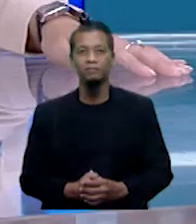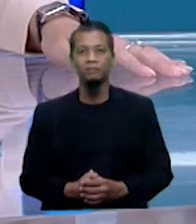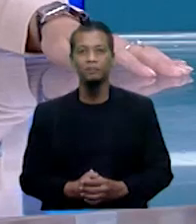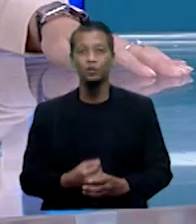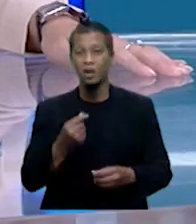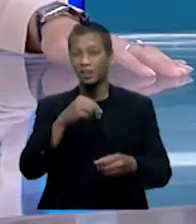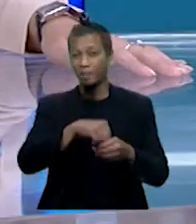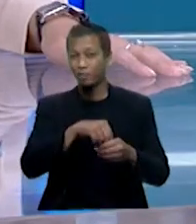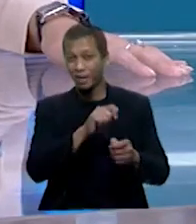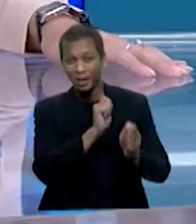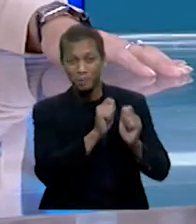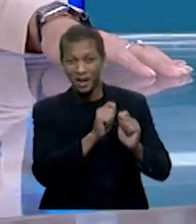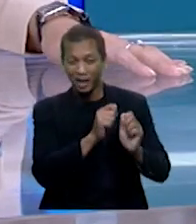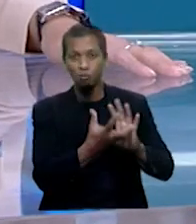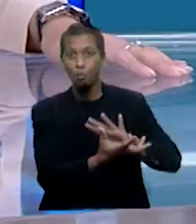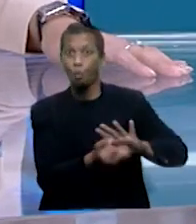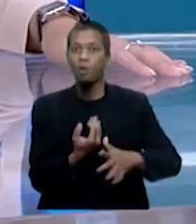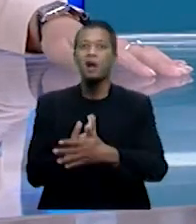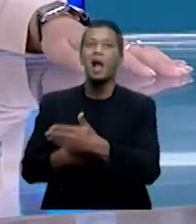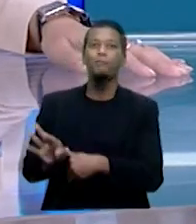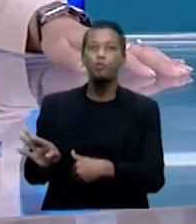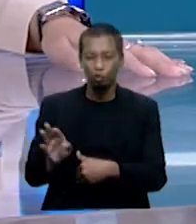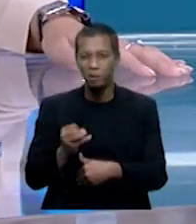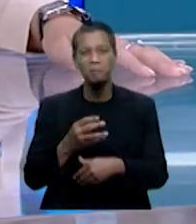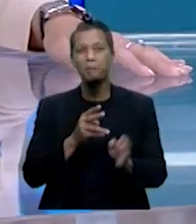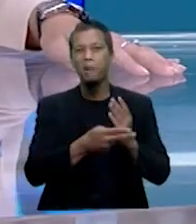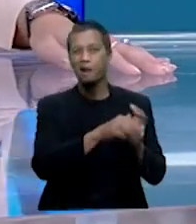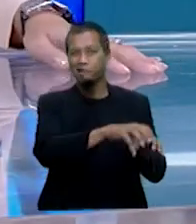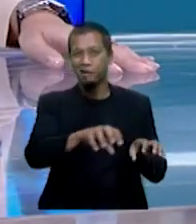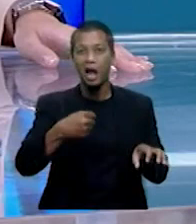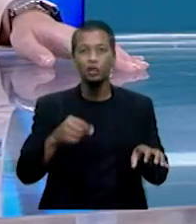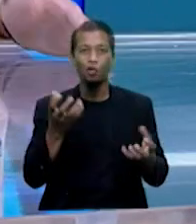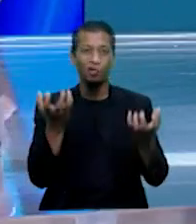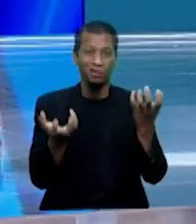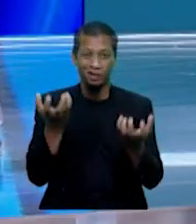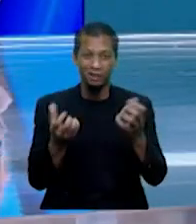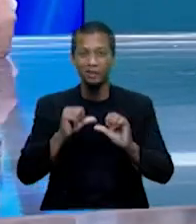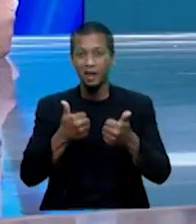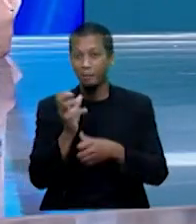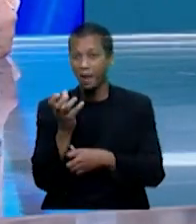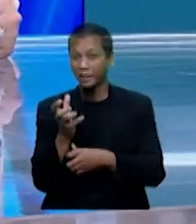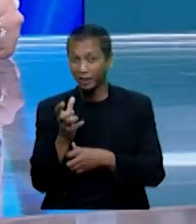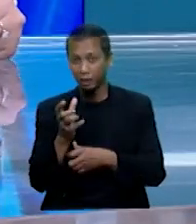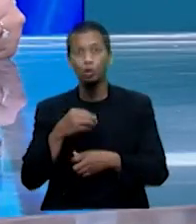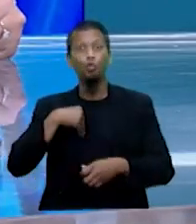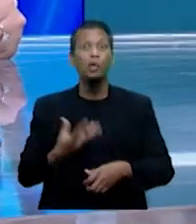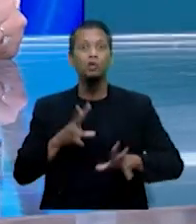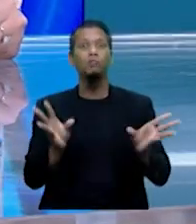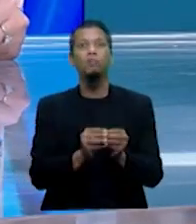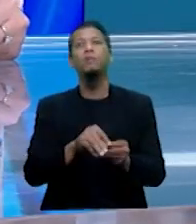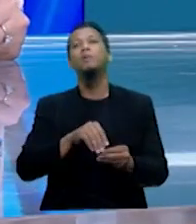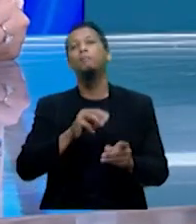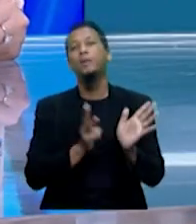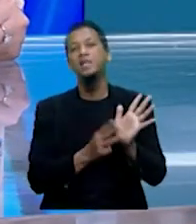pemirsa uang tabungan lebaran dibawa kabur belasan nasabah menggeruduk kantor Koperasi di Tangerang Banten total kerugian mencapai miliaran rupiah